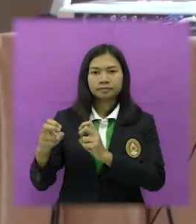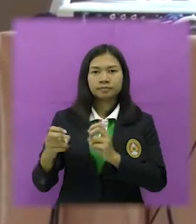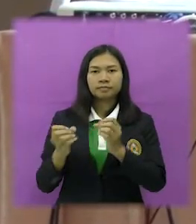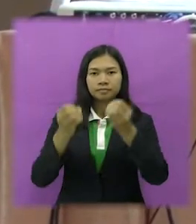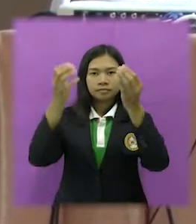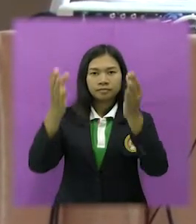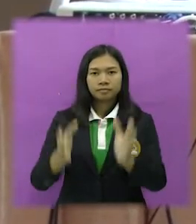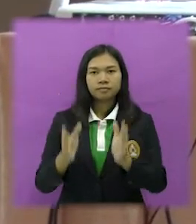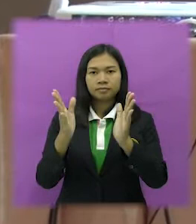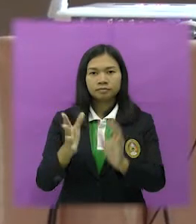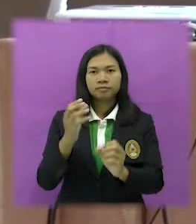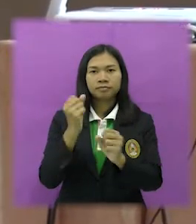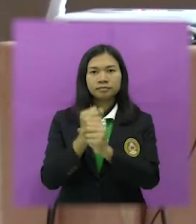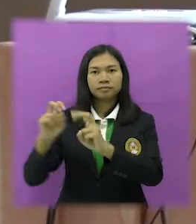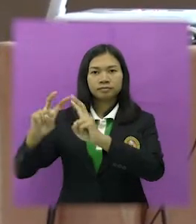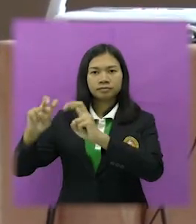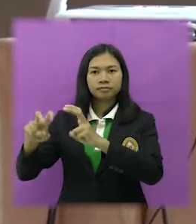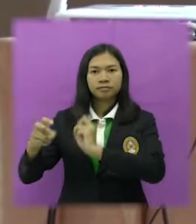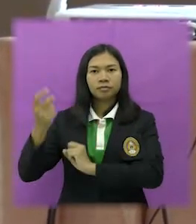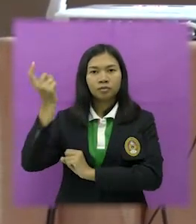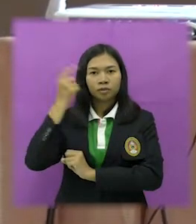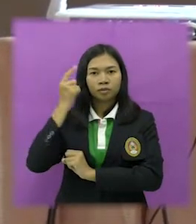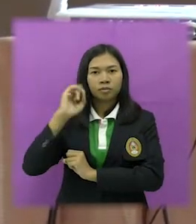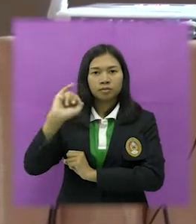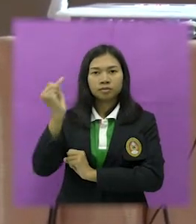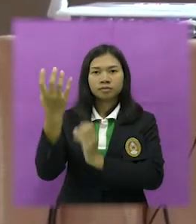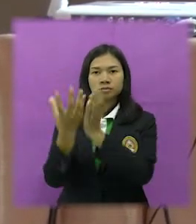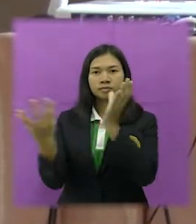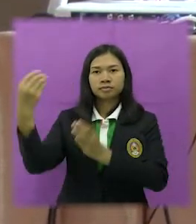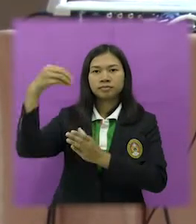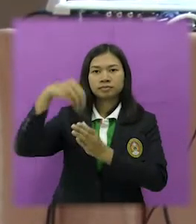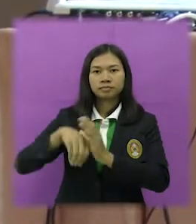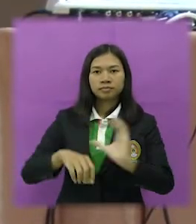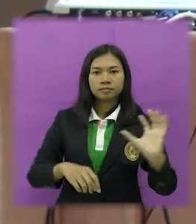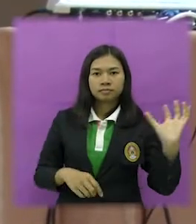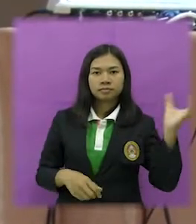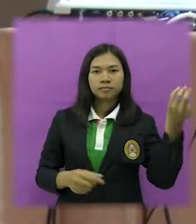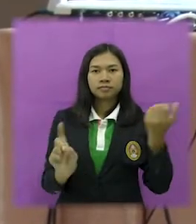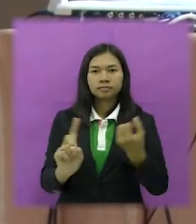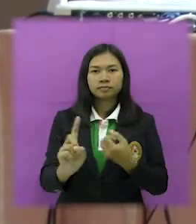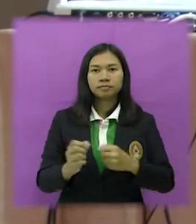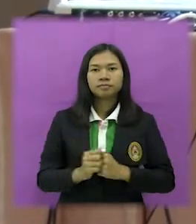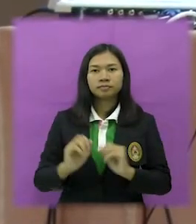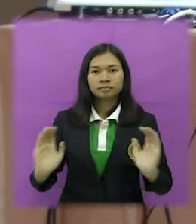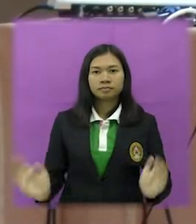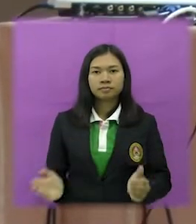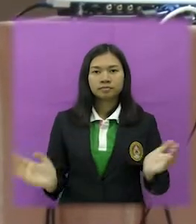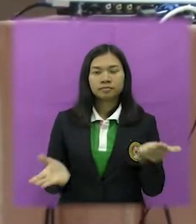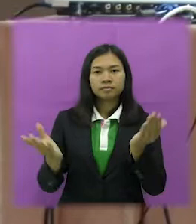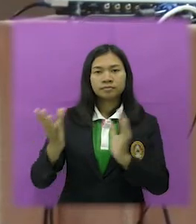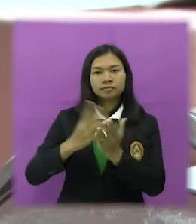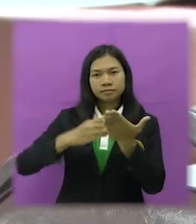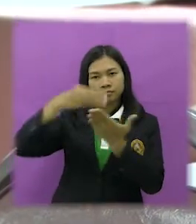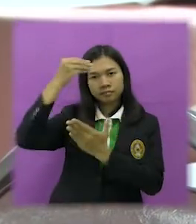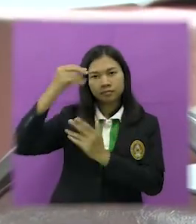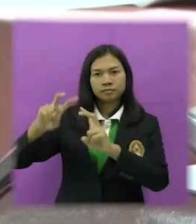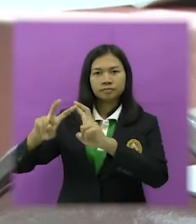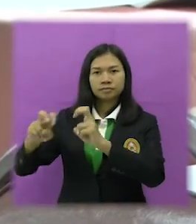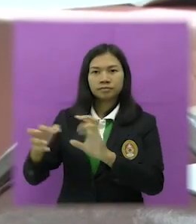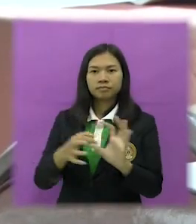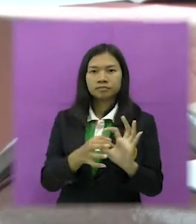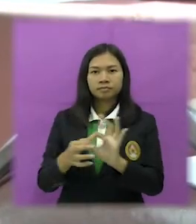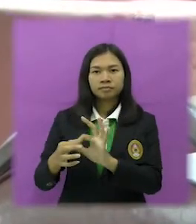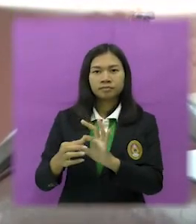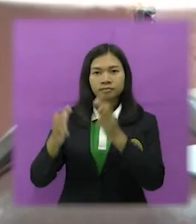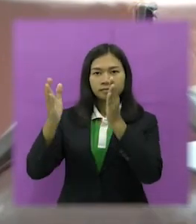จารย์และนักวิจัยได้ทราบหลักการเกี่ยวกับจริยธรรมตามหลักสากลซึ่งจะเป็นการส่งเสริมการศึกษาและวิจัย